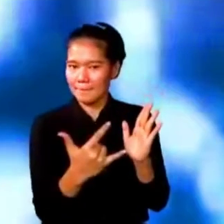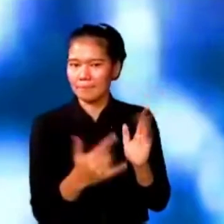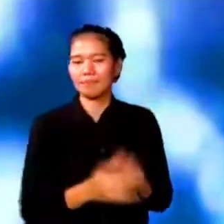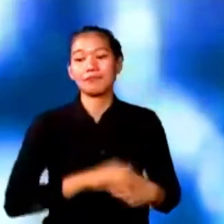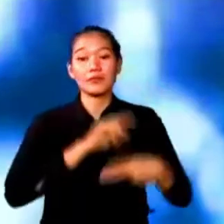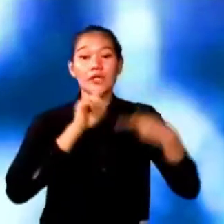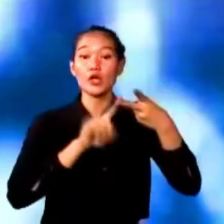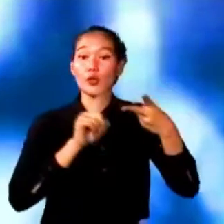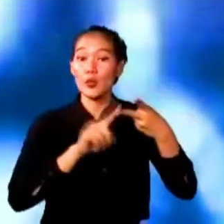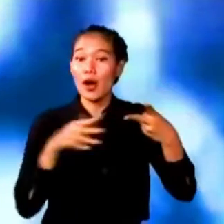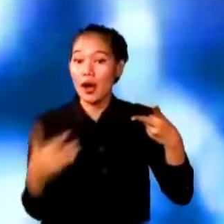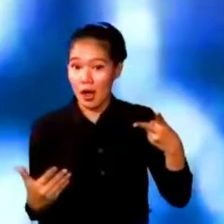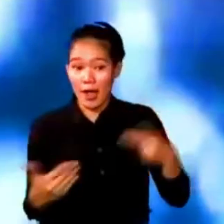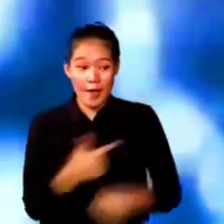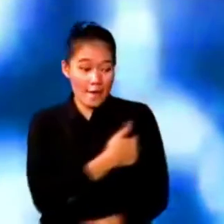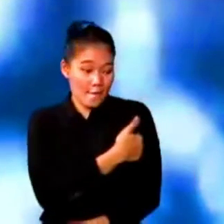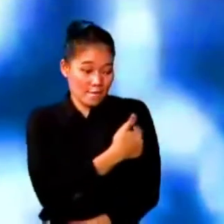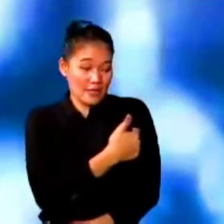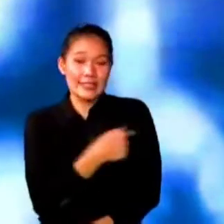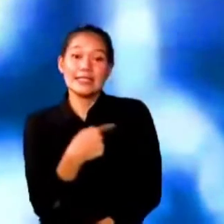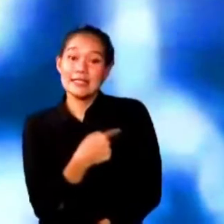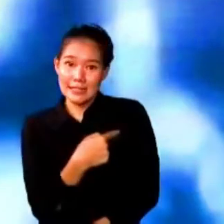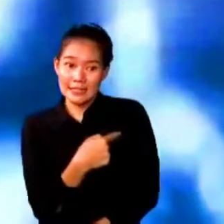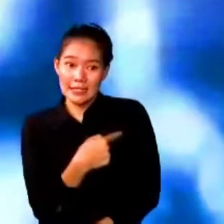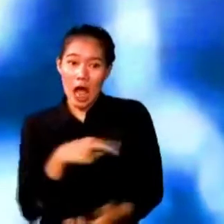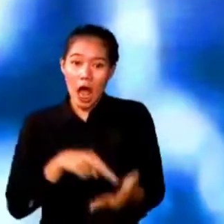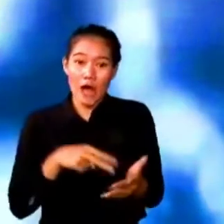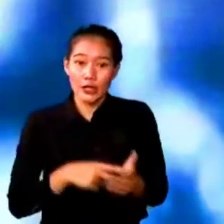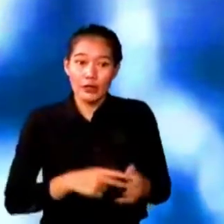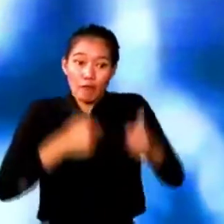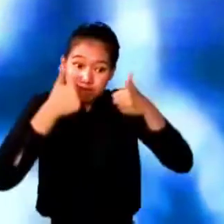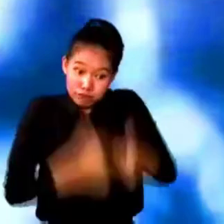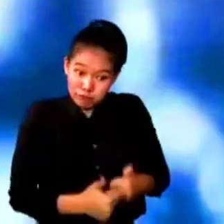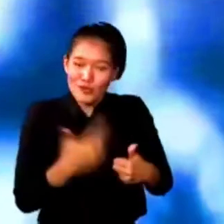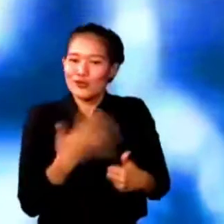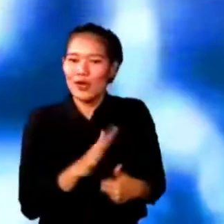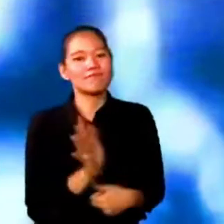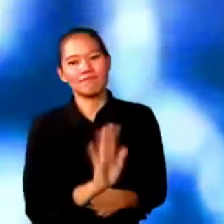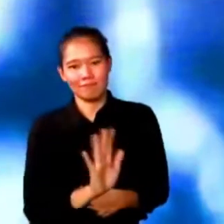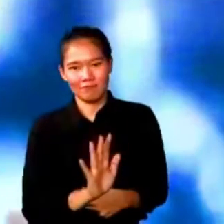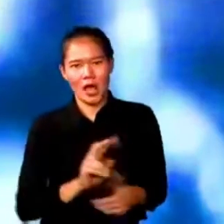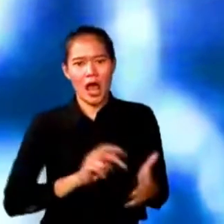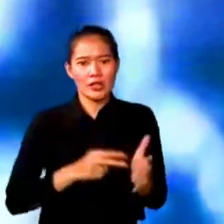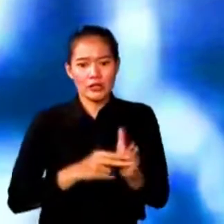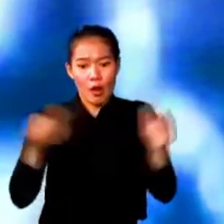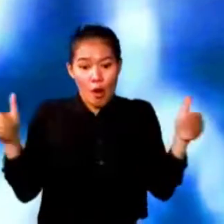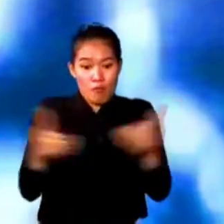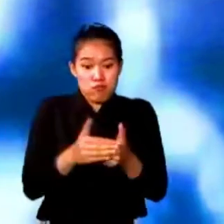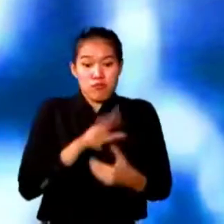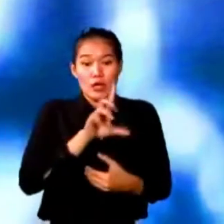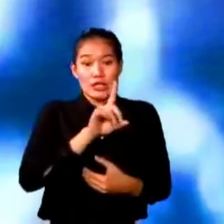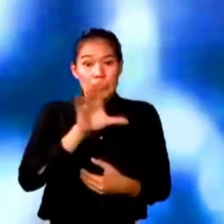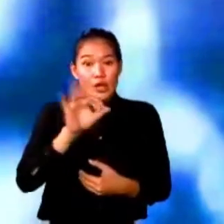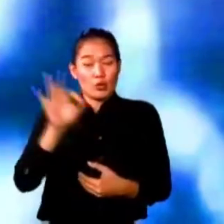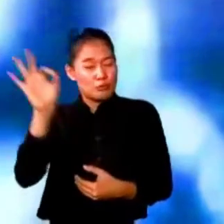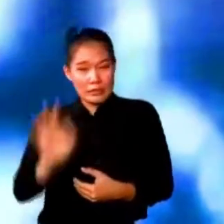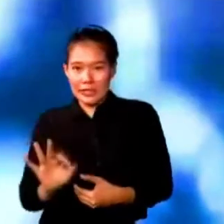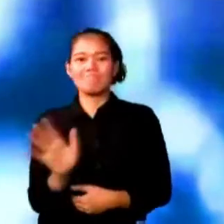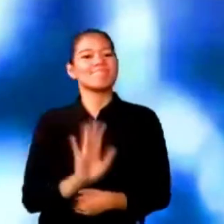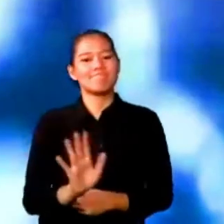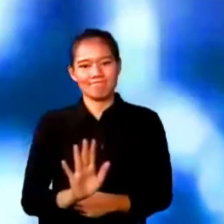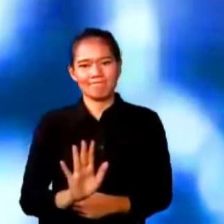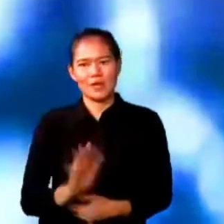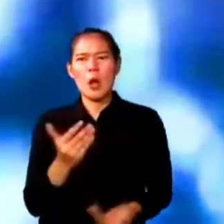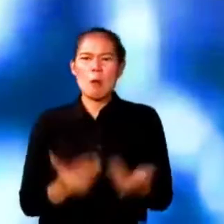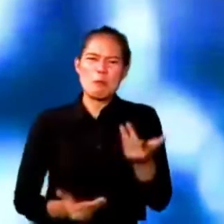dan yang kedua aksi itu bukan segalanya Maxim tidak bisa melindungi 100% Mungkin